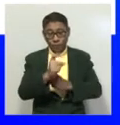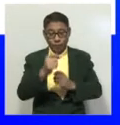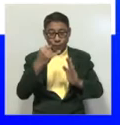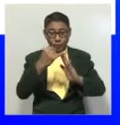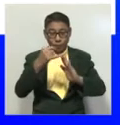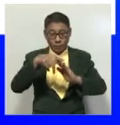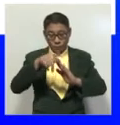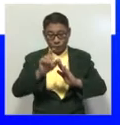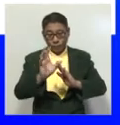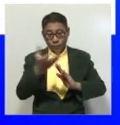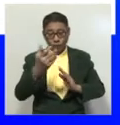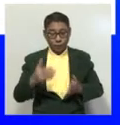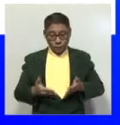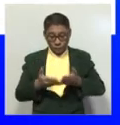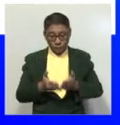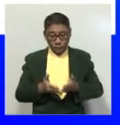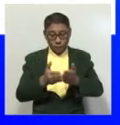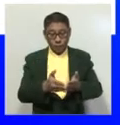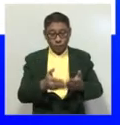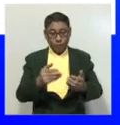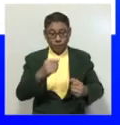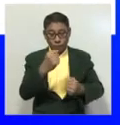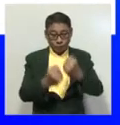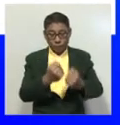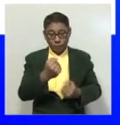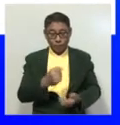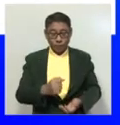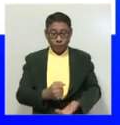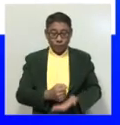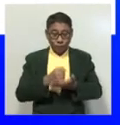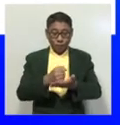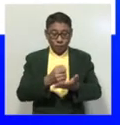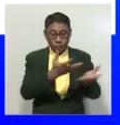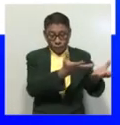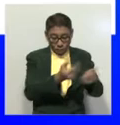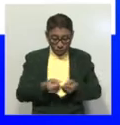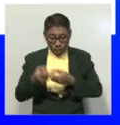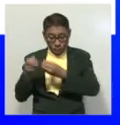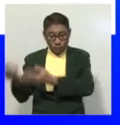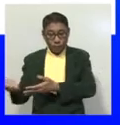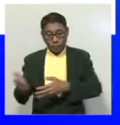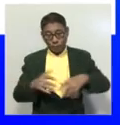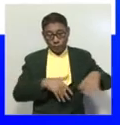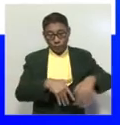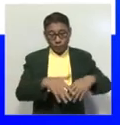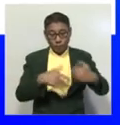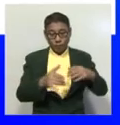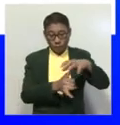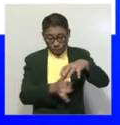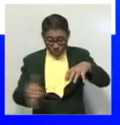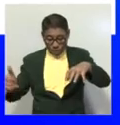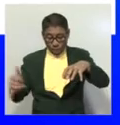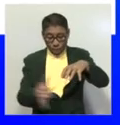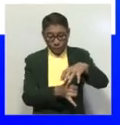ภัยจังหวัดพิษณุโลกนำเรือท้องแบนแล้วก็ยกรถยกสูงนะคะรับส่งประชาชนที่ต้องเข้าออกหมู่บ้าน